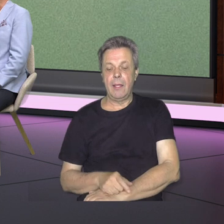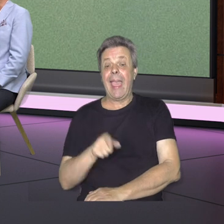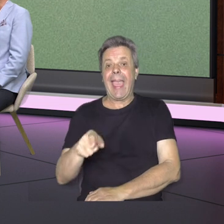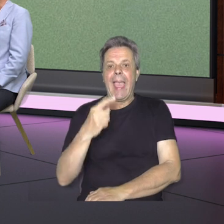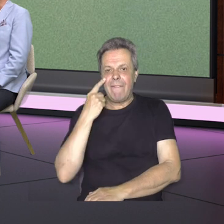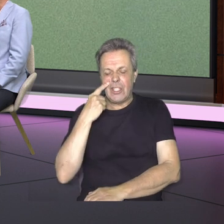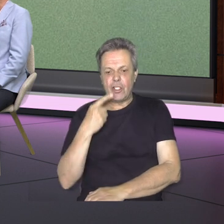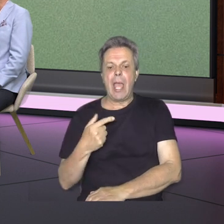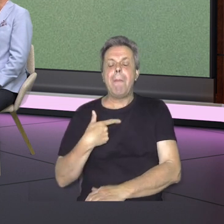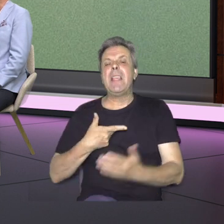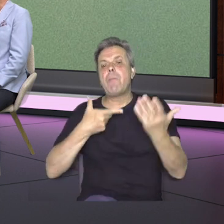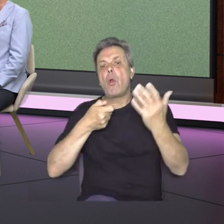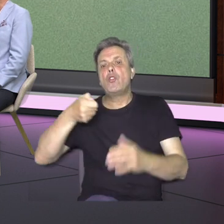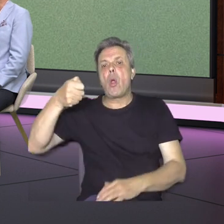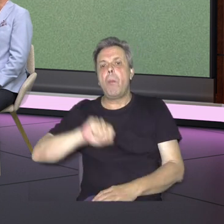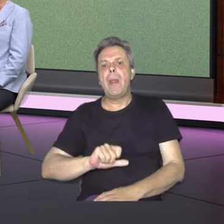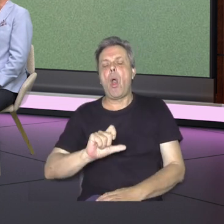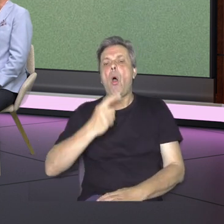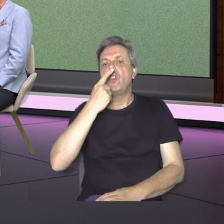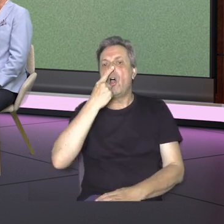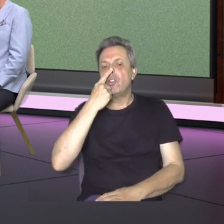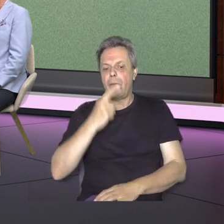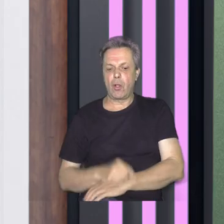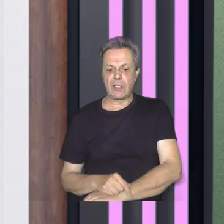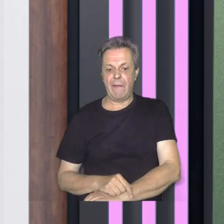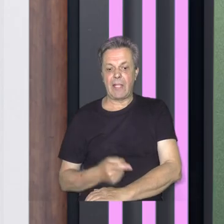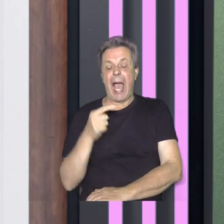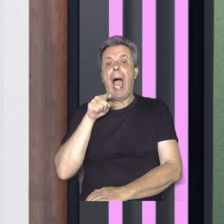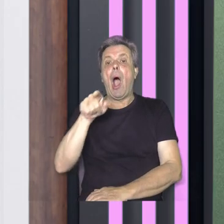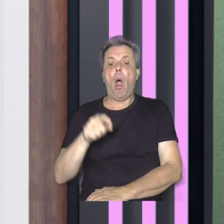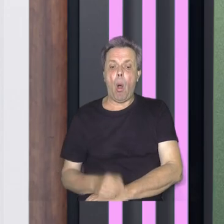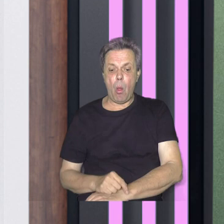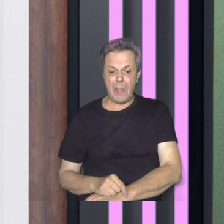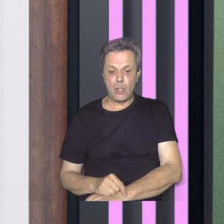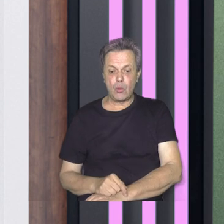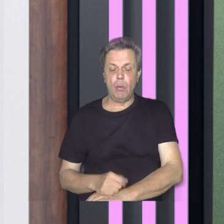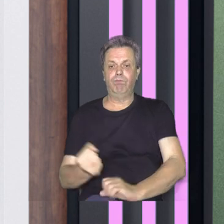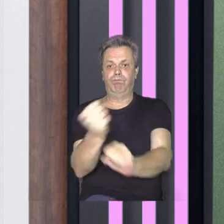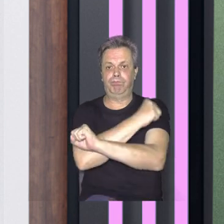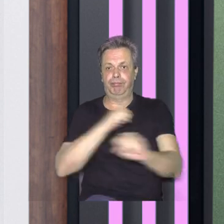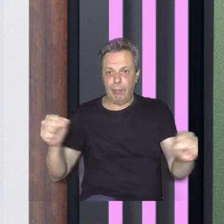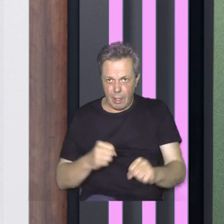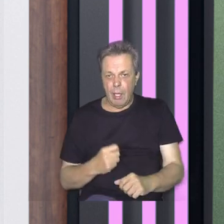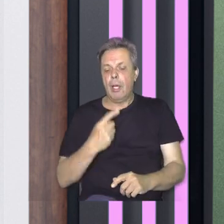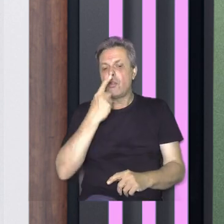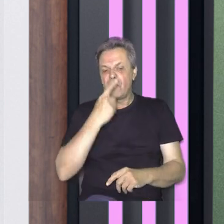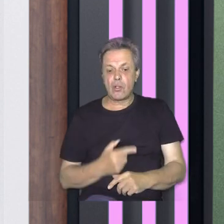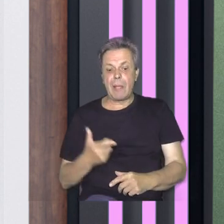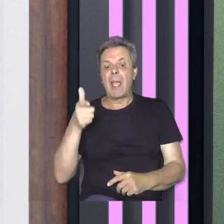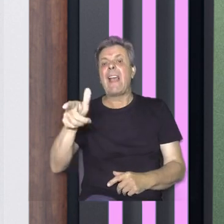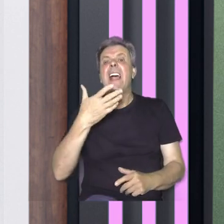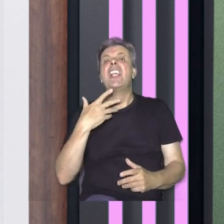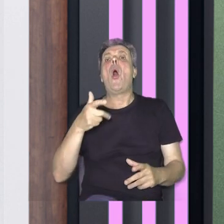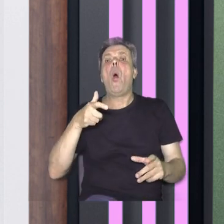E, vidiš, mi smo oružje kupili od Sovjetskog saveza, a oni su razbucali Sovjetski savez. Čim se